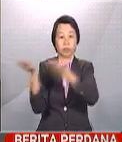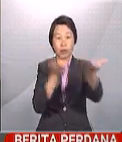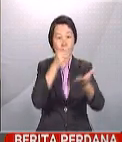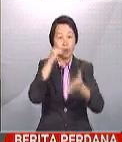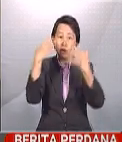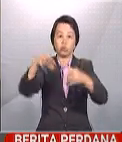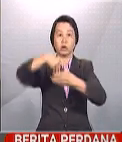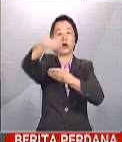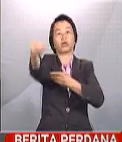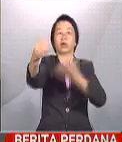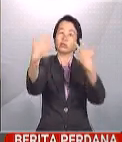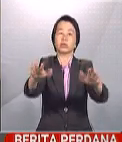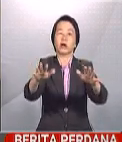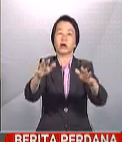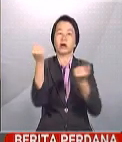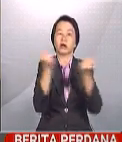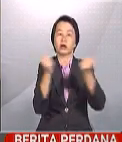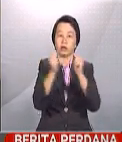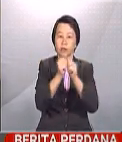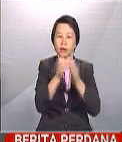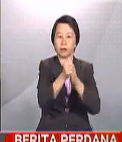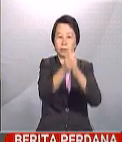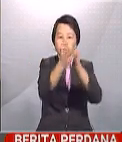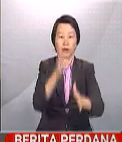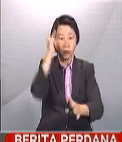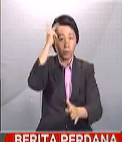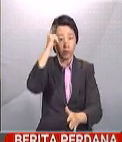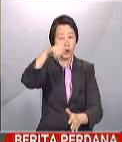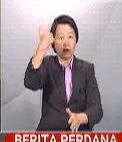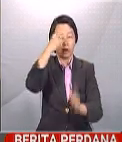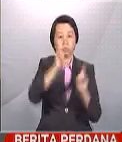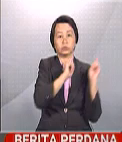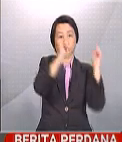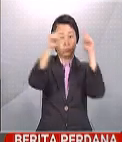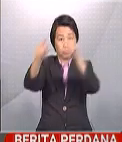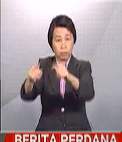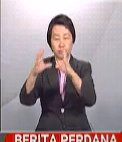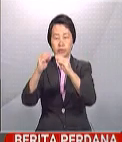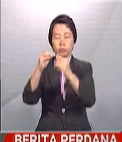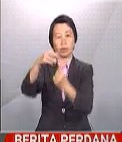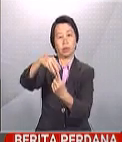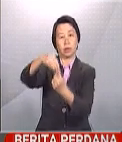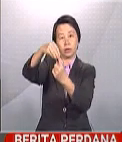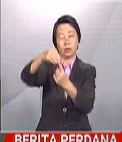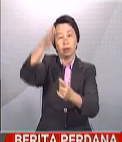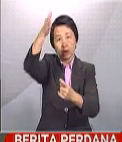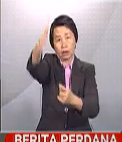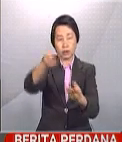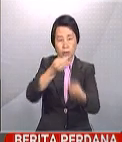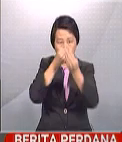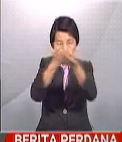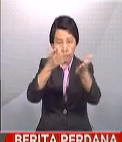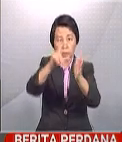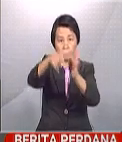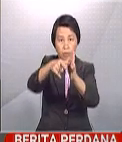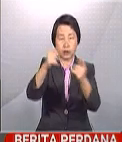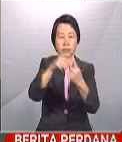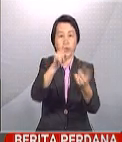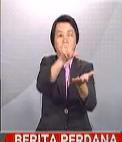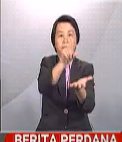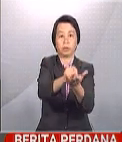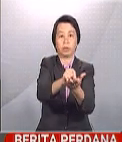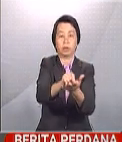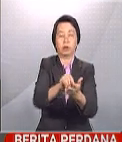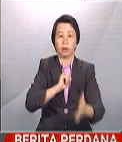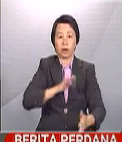Muhyiddin Yassin telah pun keluar bersama dengan pimpinan parti politik yang lain untuk menuju ke satu mesyuarat khas yang akan dimaklumkan kelak kepada pihak media.